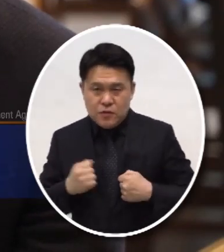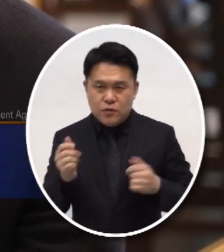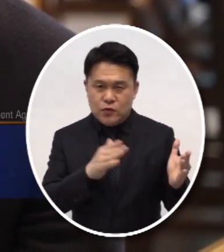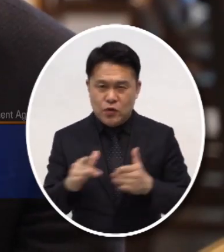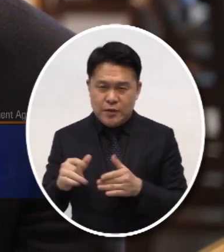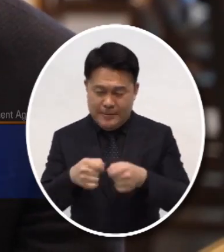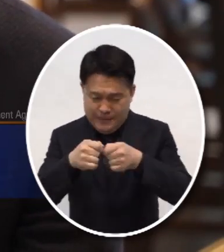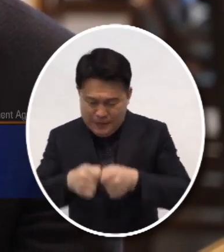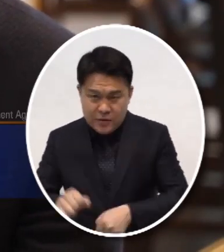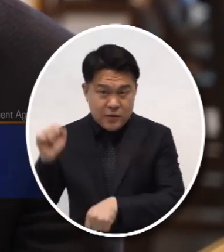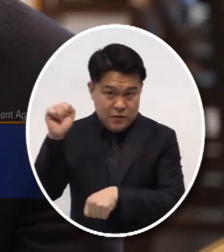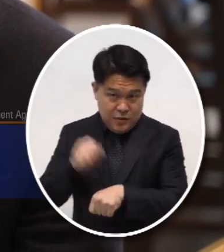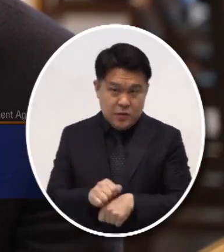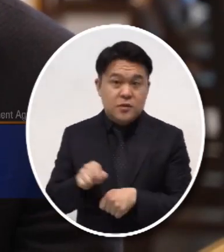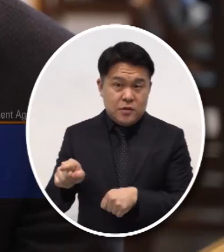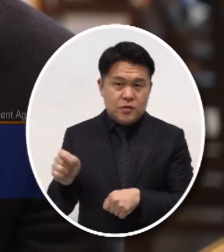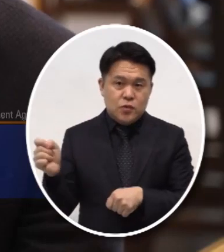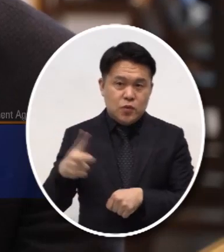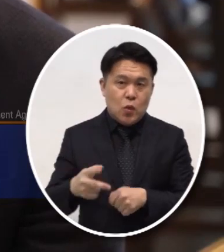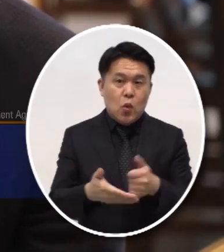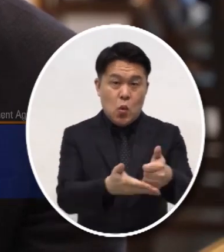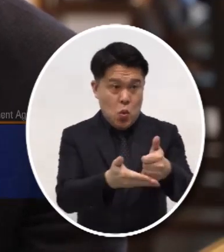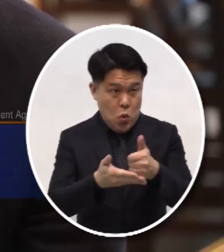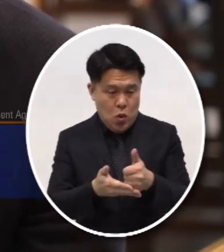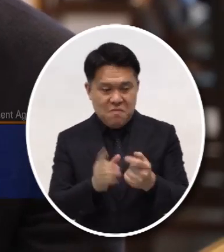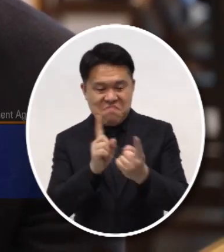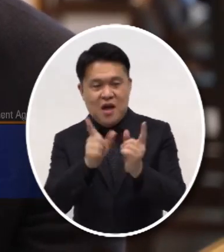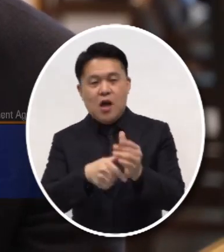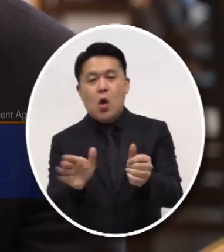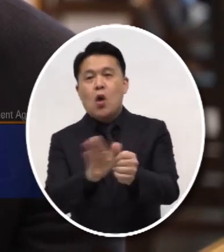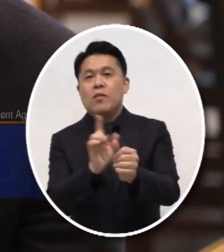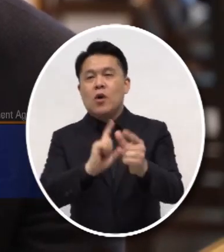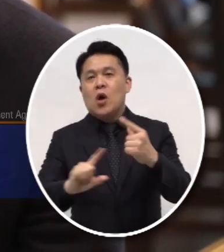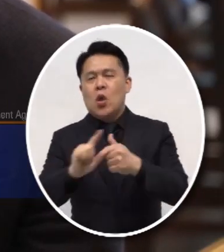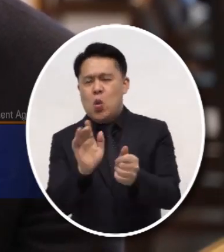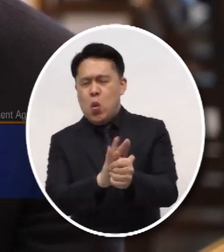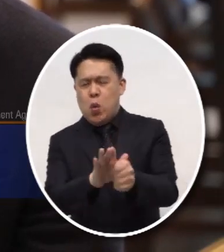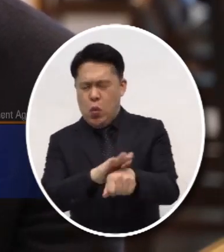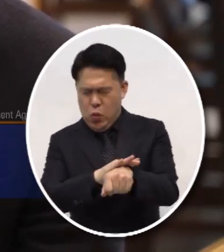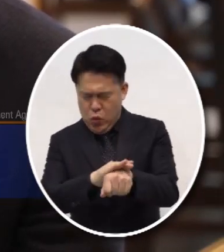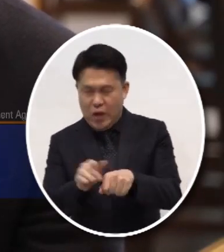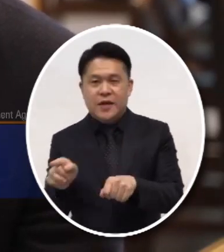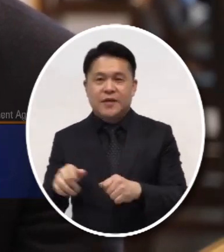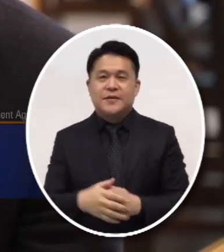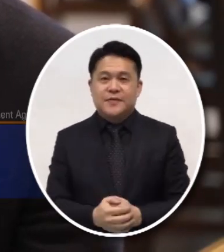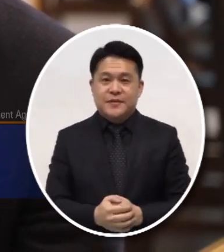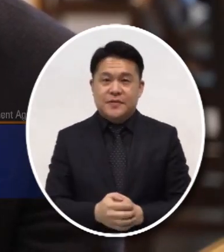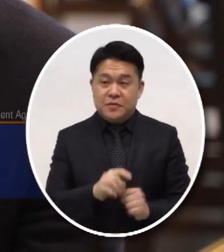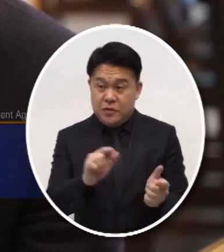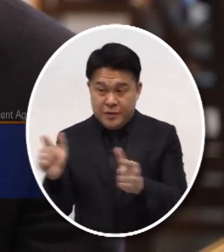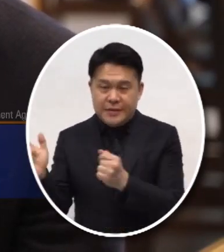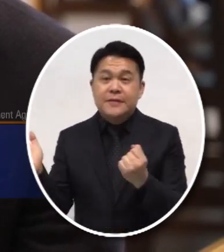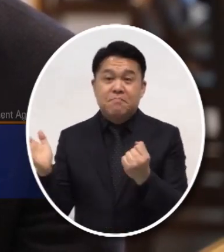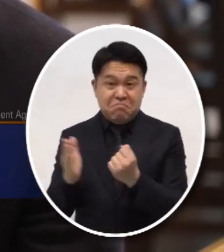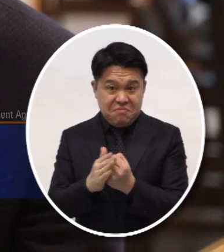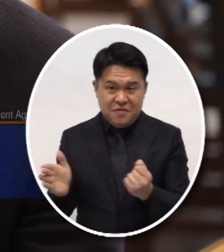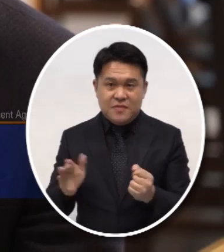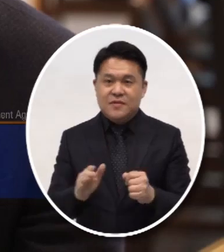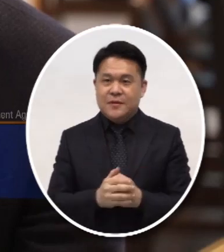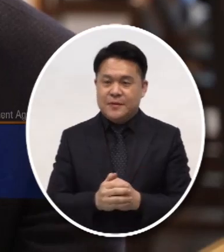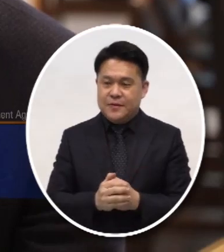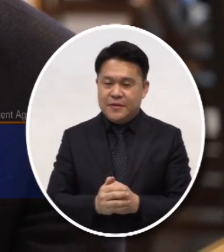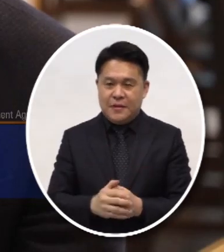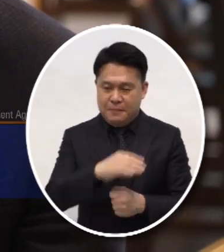그리고 준비를 더 꼼꼼하게 잘해왔다. 그리고 고객 서비스도 더 친절하려고 한다. 그런 부분들이 있었기